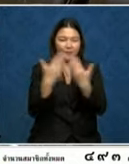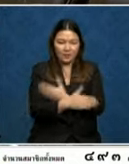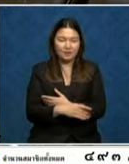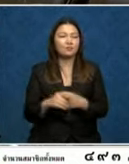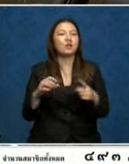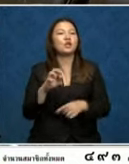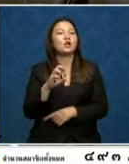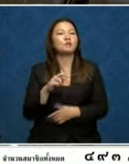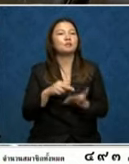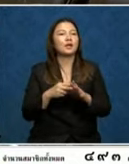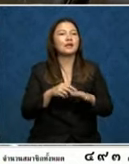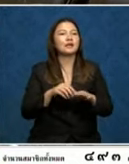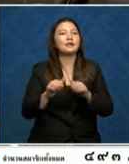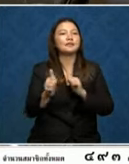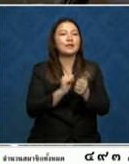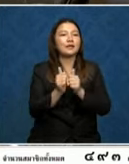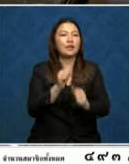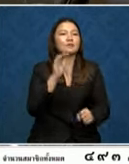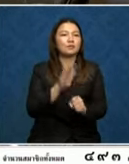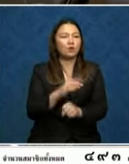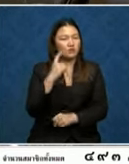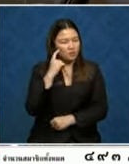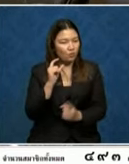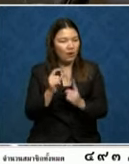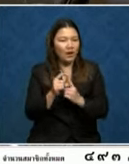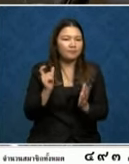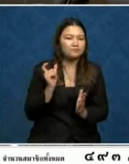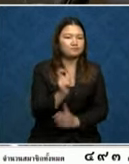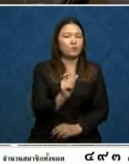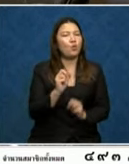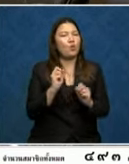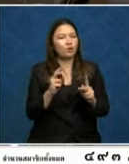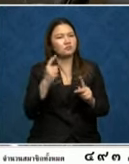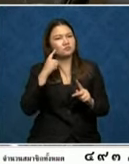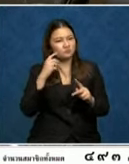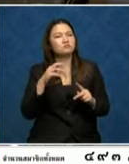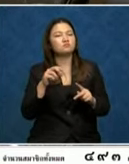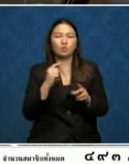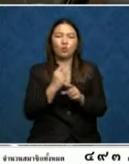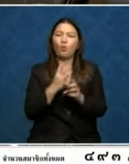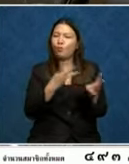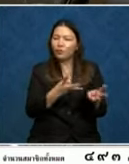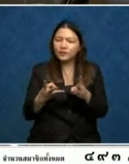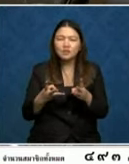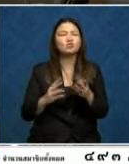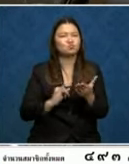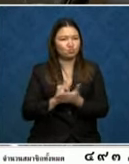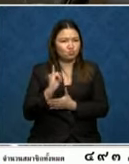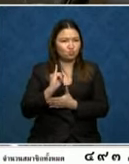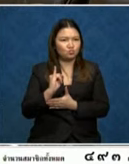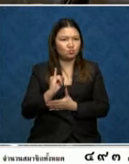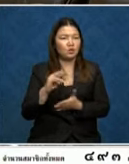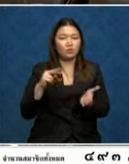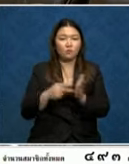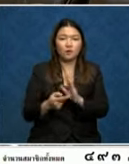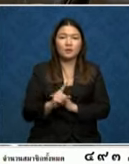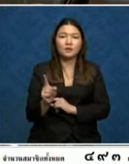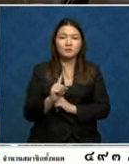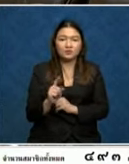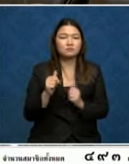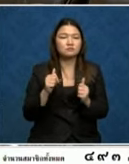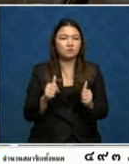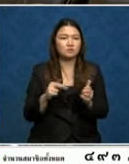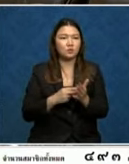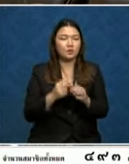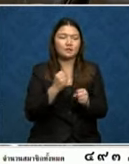นบบใดเราเองก็ชอบด้วยเหตุและผล ชอบด้กรบวรการชอบด้วิธีการ และเห็นว่ามันเกิดรูประทำใการ